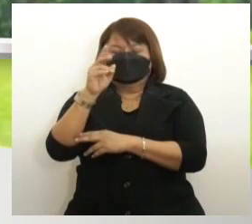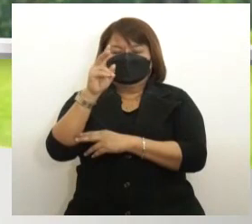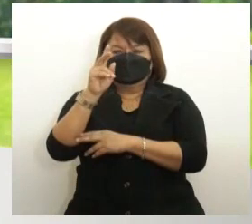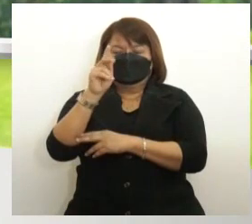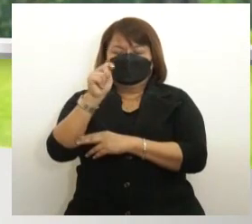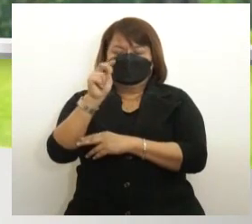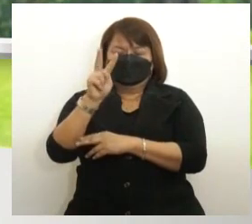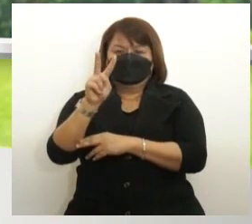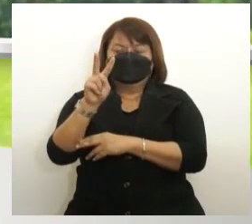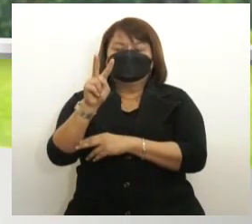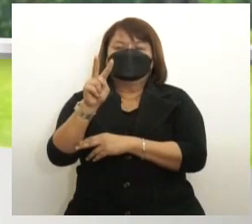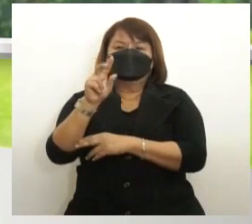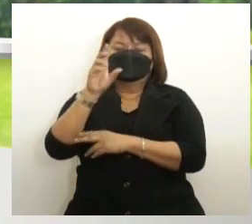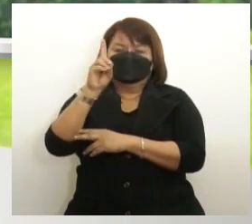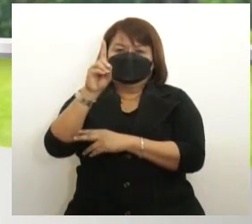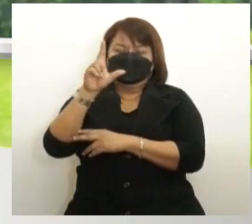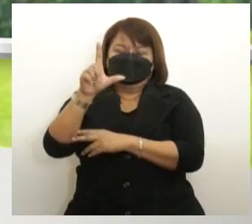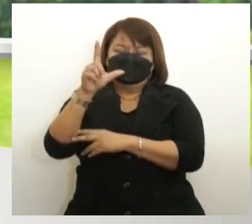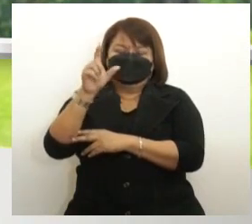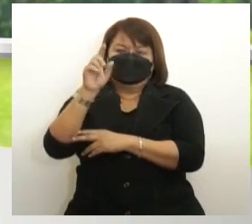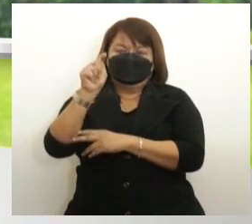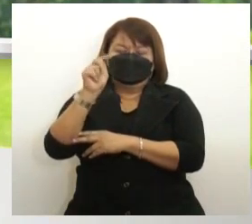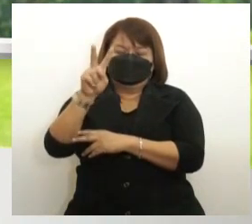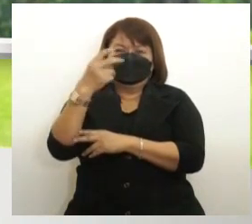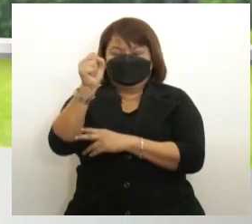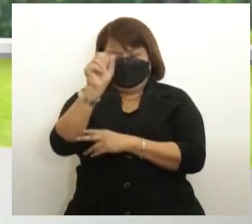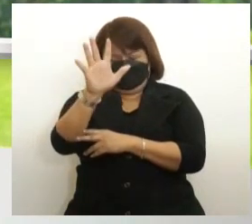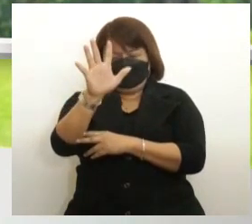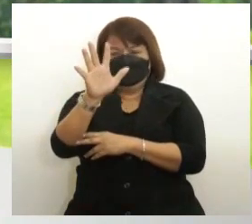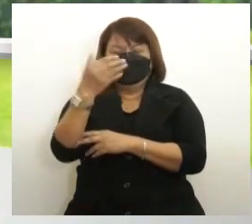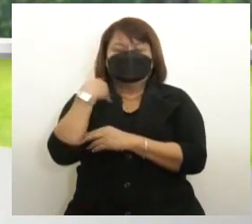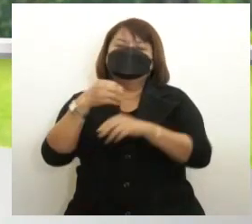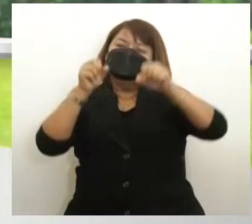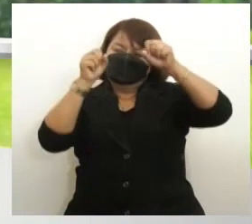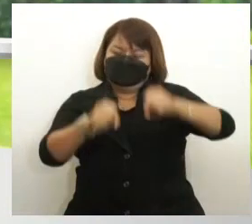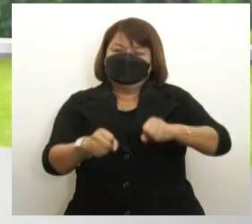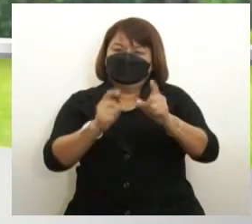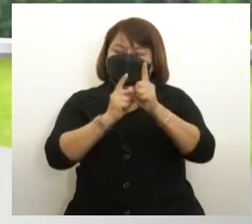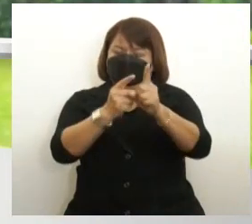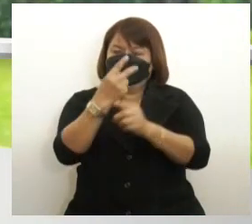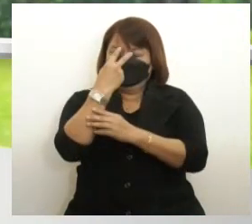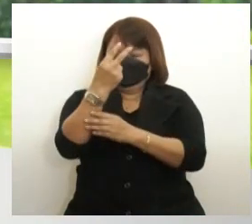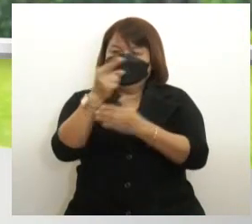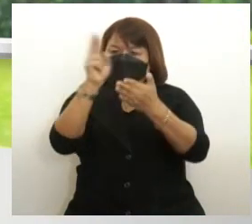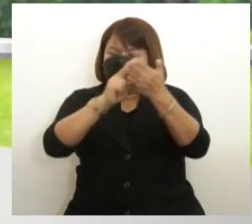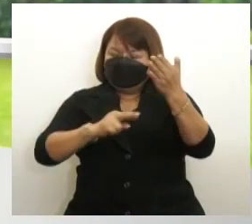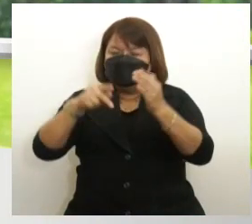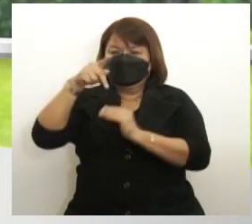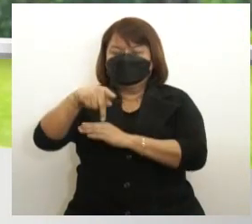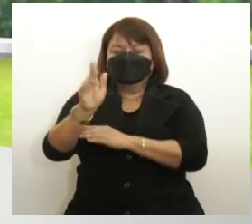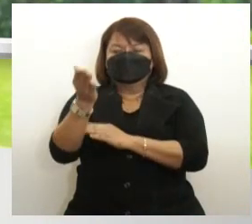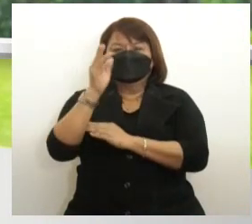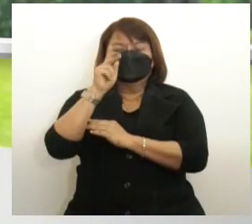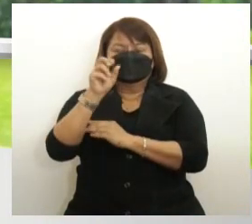ผ่านดาวเทียมช่อง DLTV 15นอกจากนั้นนะคะท่านผู้ชมยังสามารถที่จะติดตามรับชมรายการพุธเช้าข่าวสปทของ